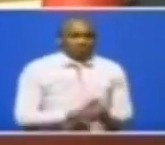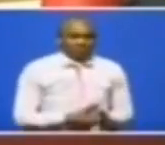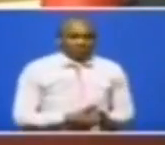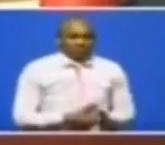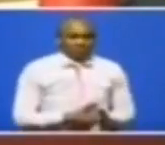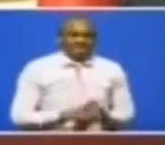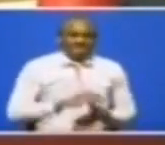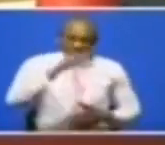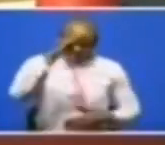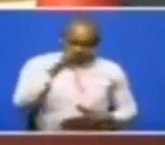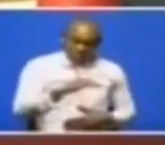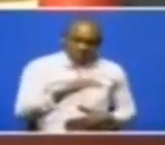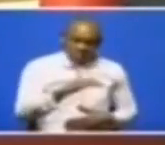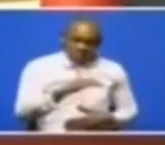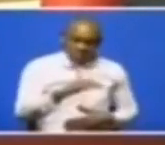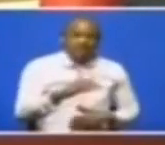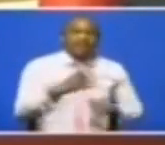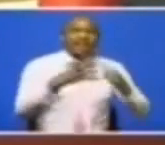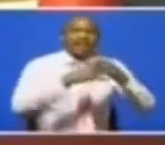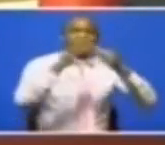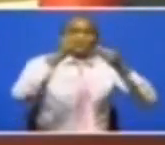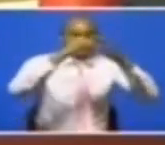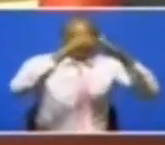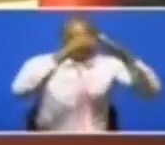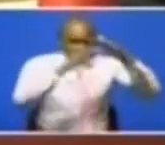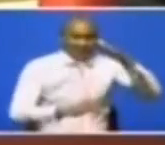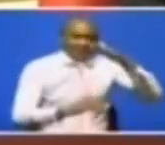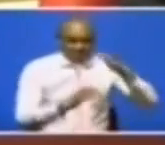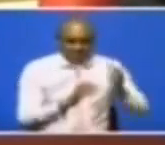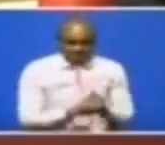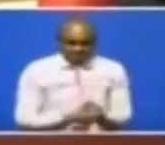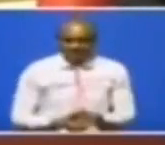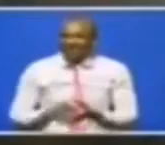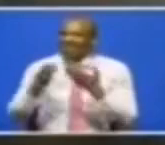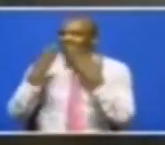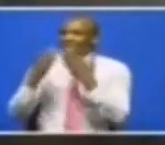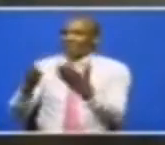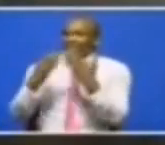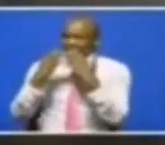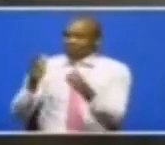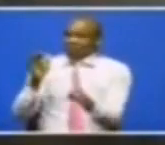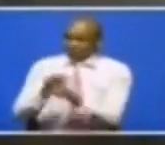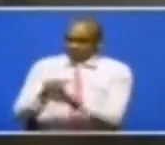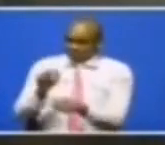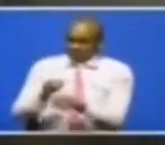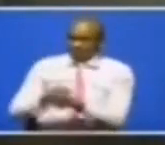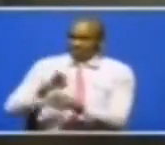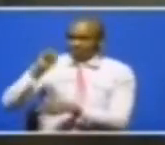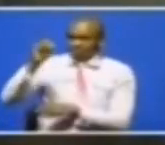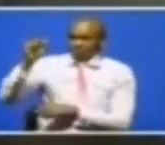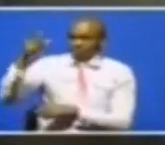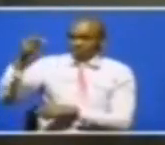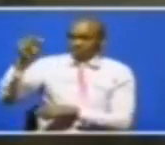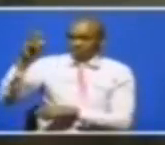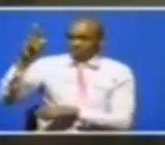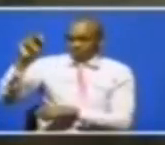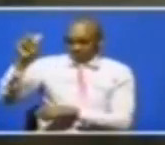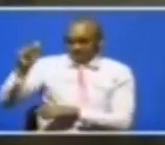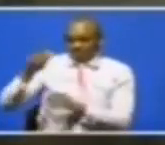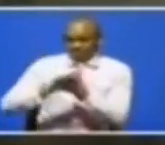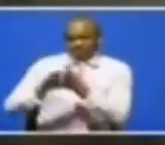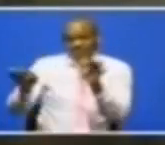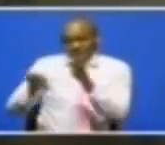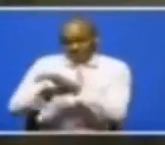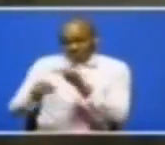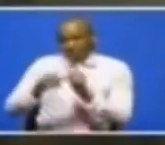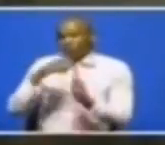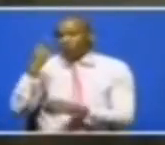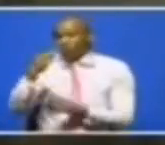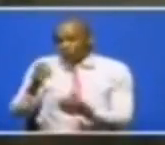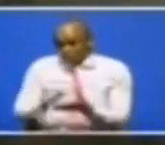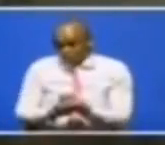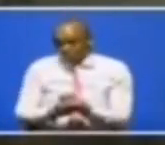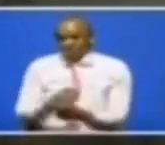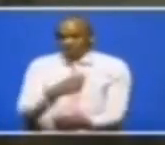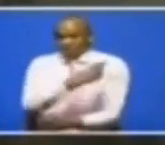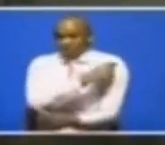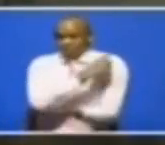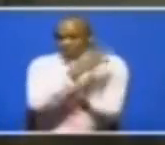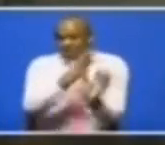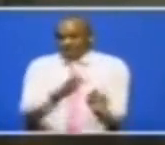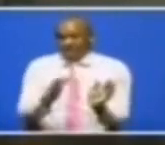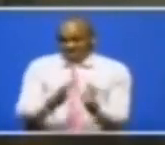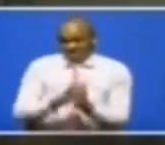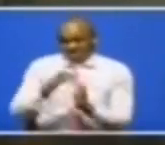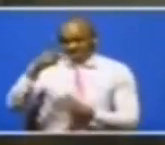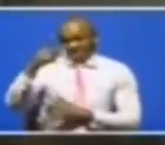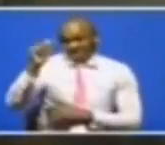Naam. Chini ya shilingi 90. Naam. Asante sana Muthiora Kariara ambaye ni mgombea mwenza wa